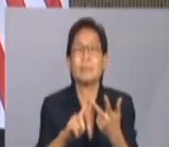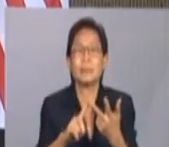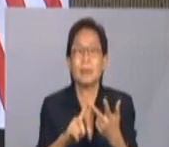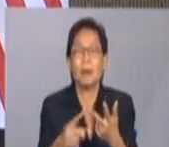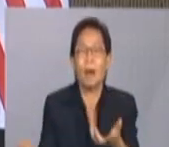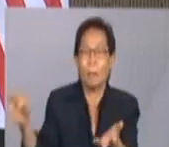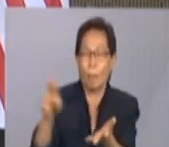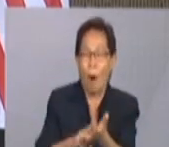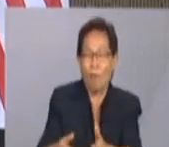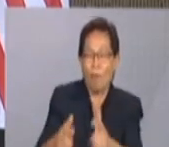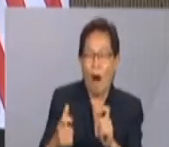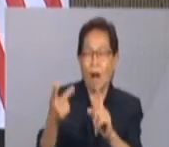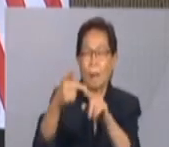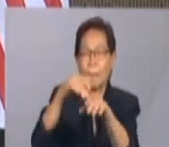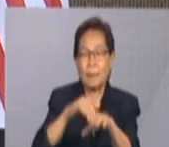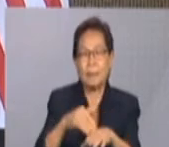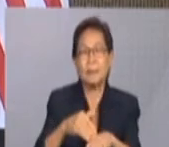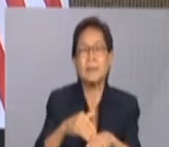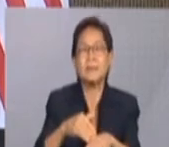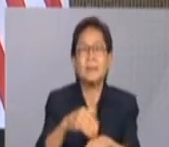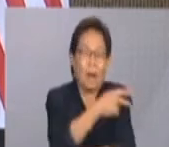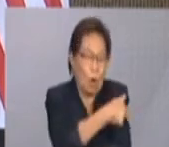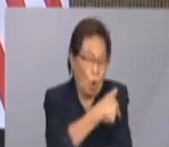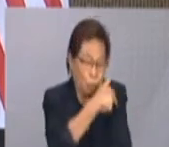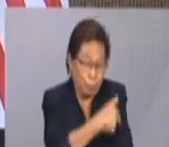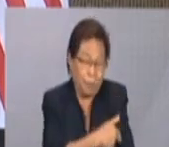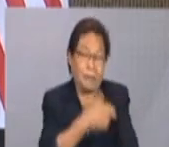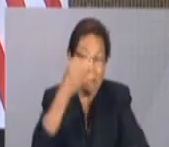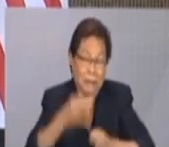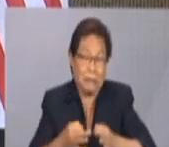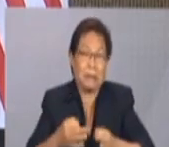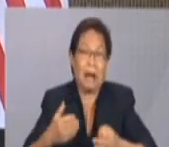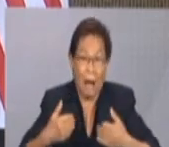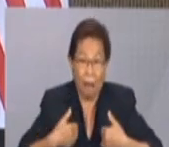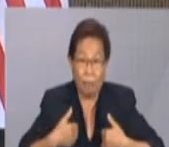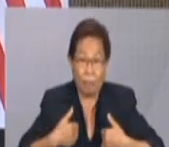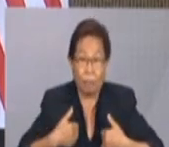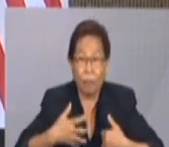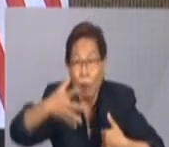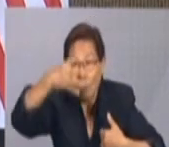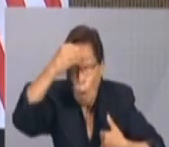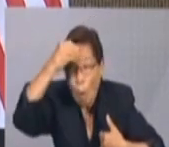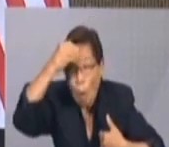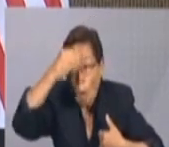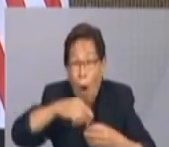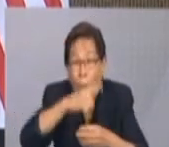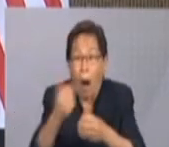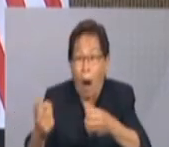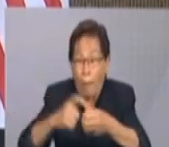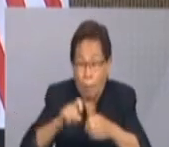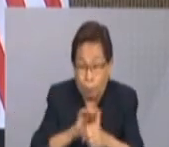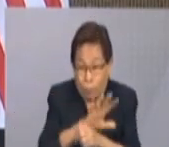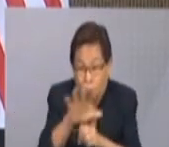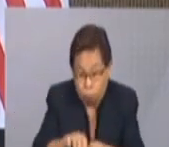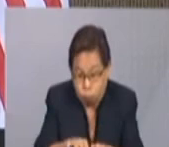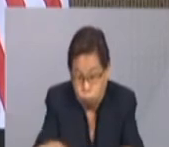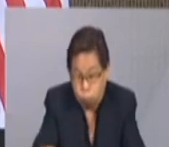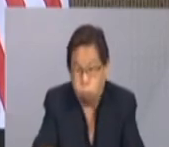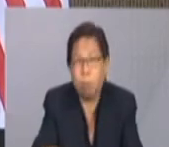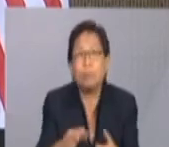melaporkan segera pada jabatan kesehatan jika terdapat maklumat mengenai jangkitan komit 19